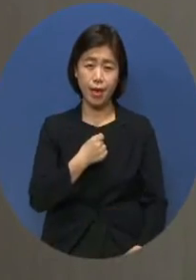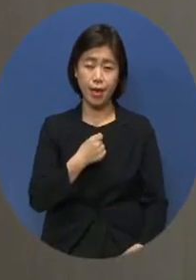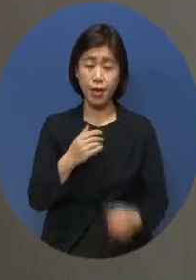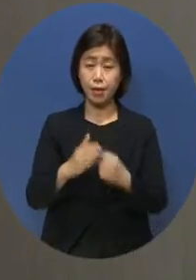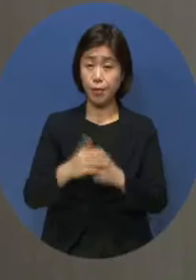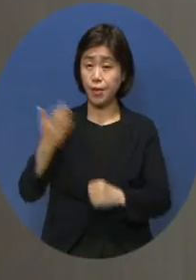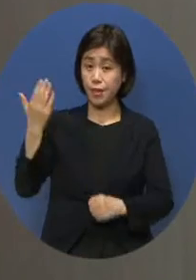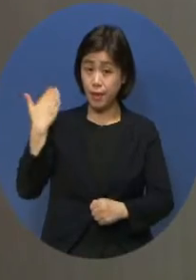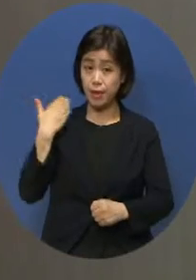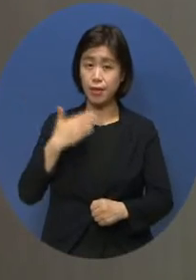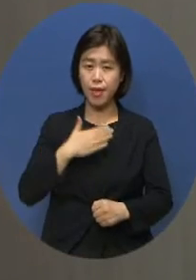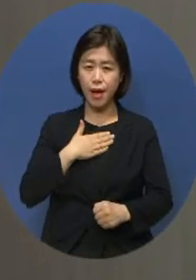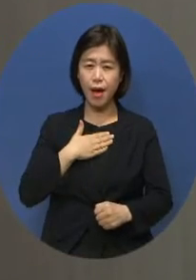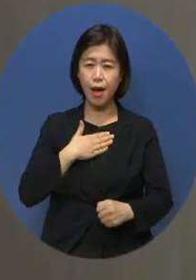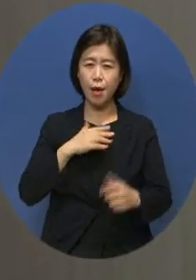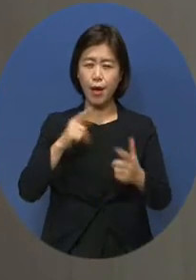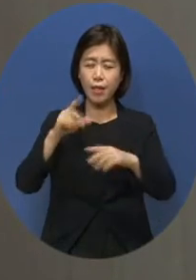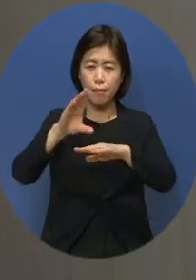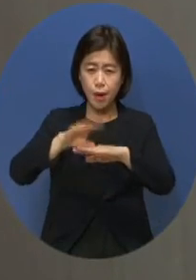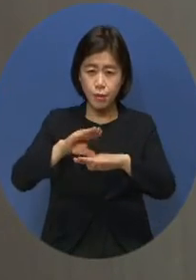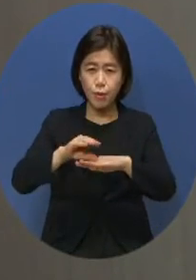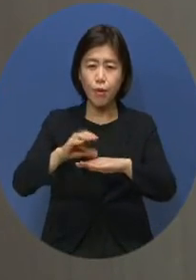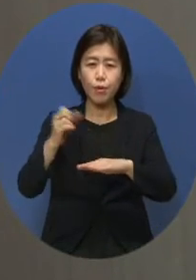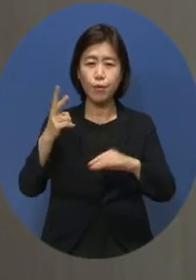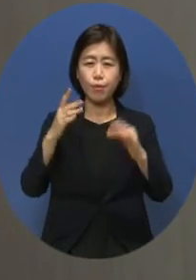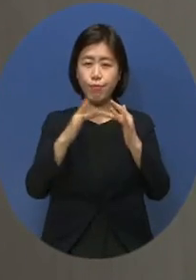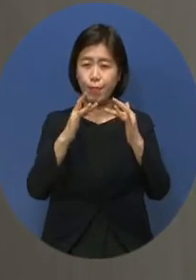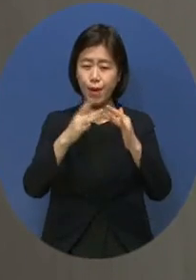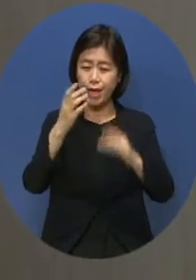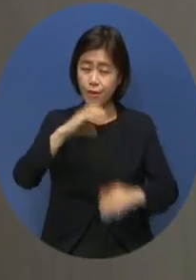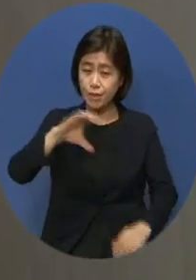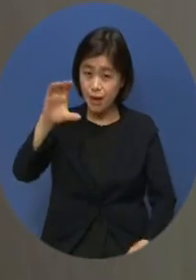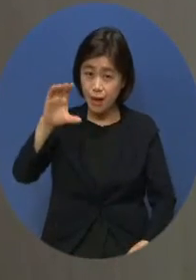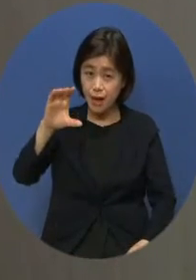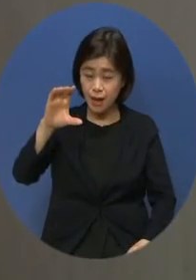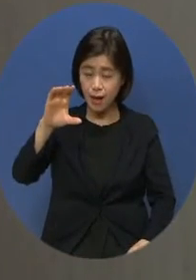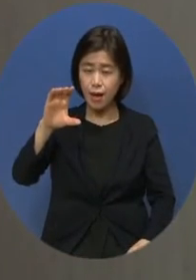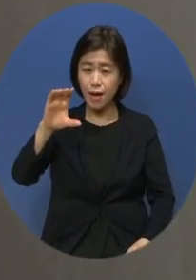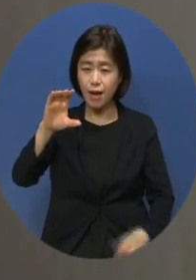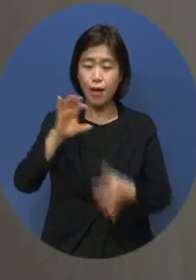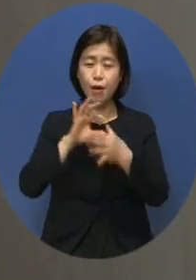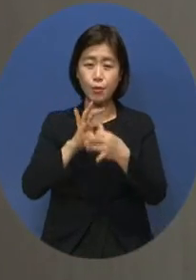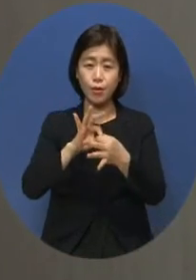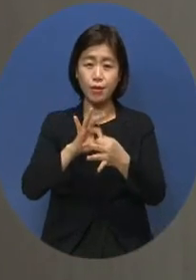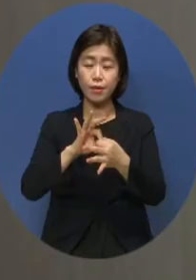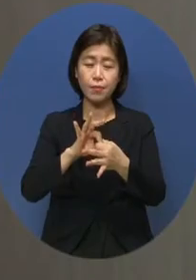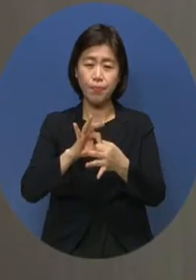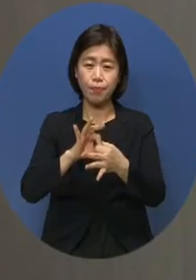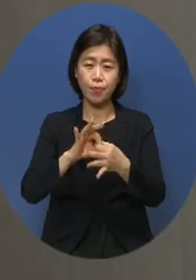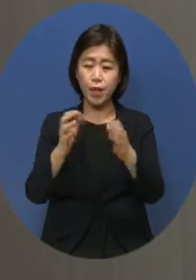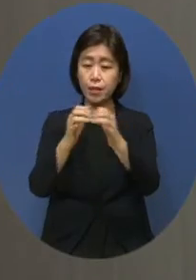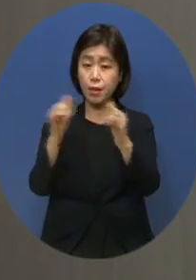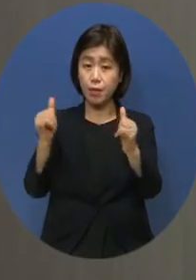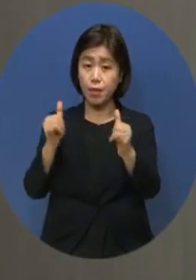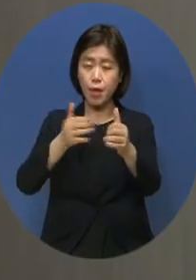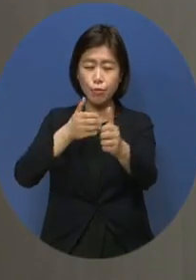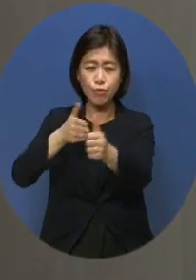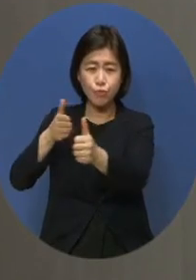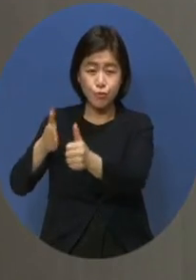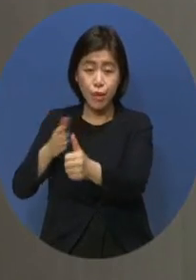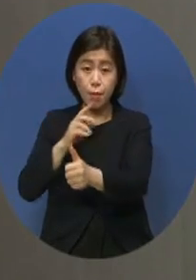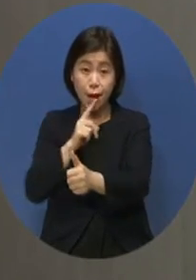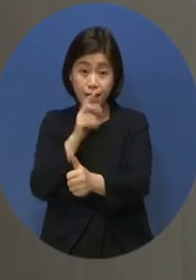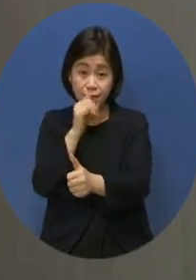다큐멘터리나 혹은 뭐 그런 온라인 영상들을 통해서 사람들에게 촉구해 왔다면 그런 변화들이